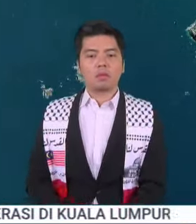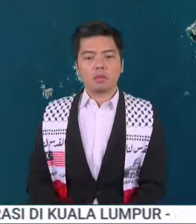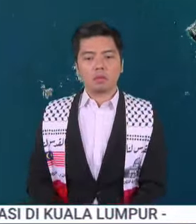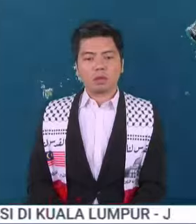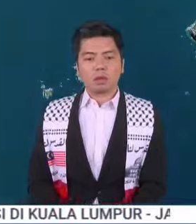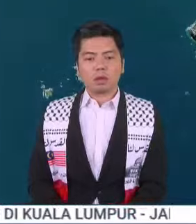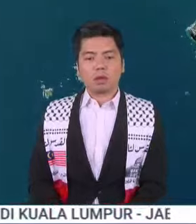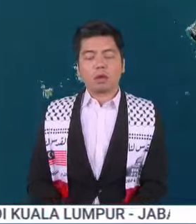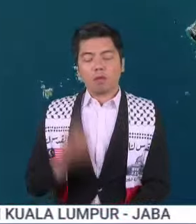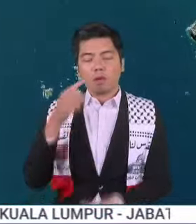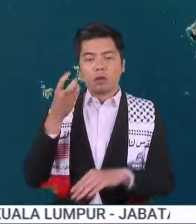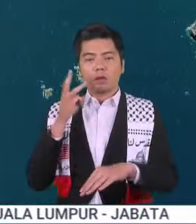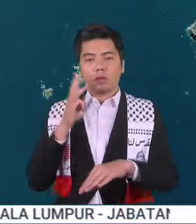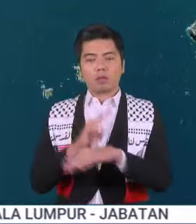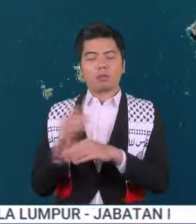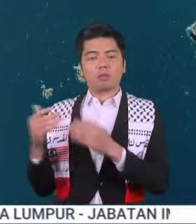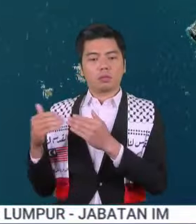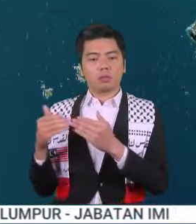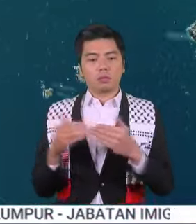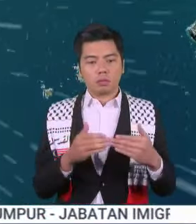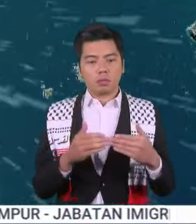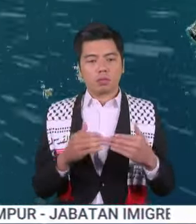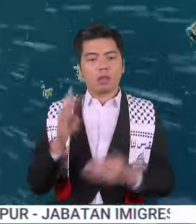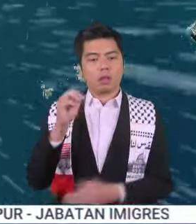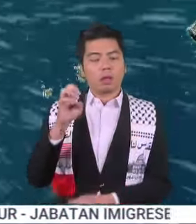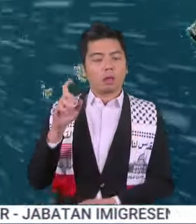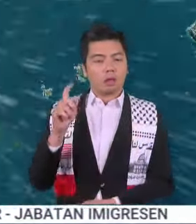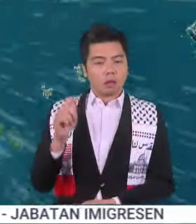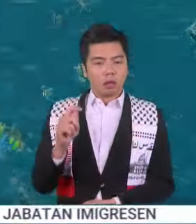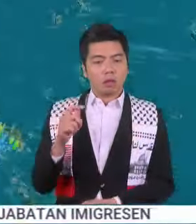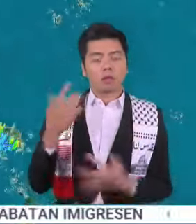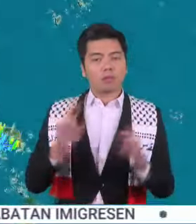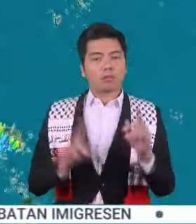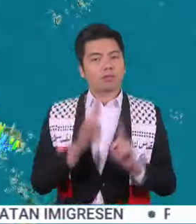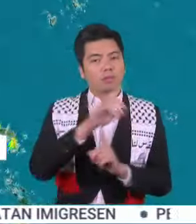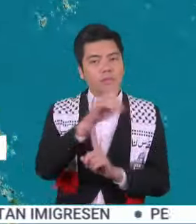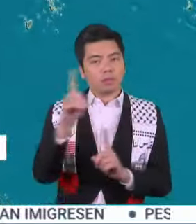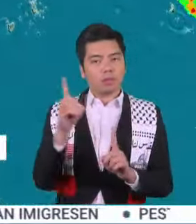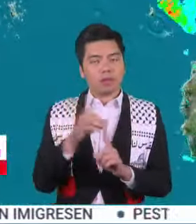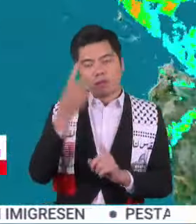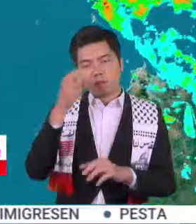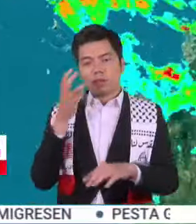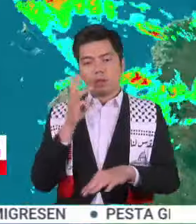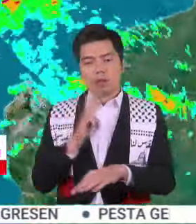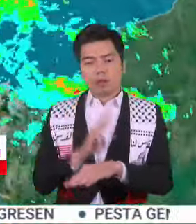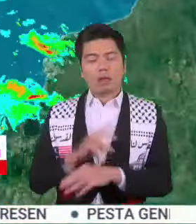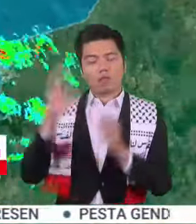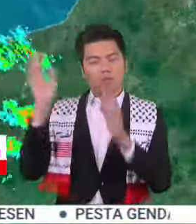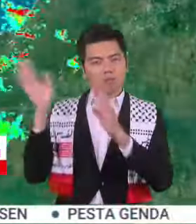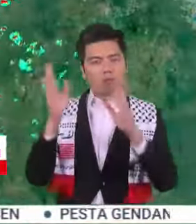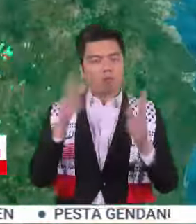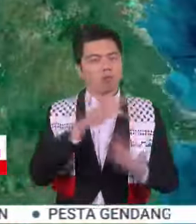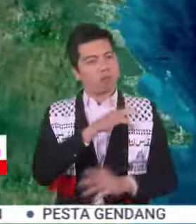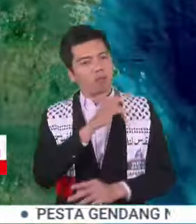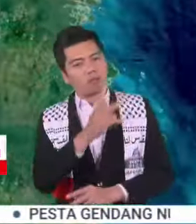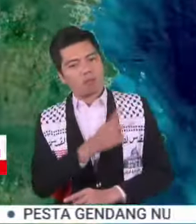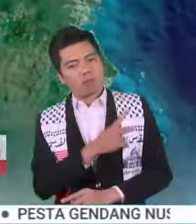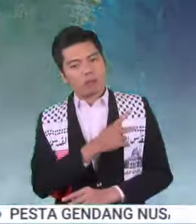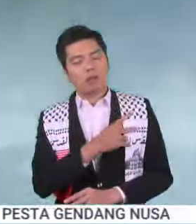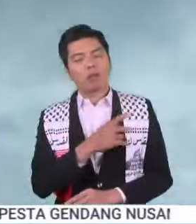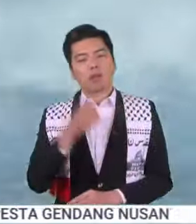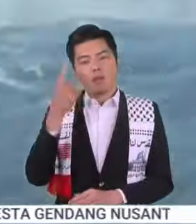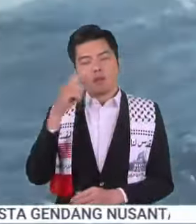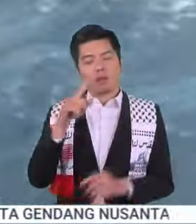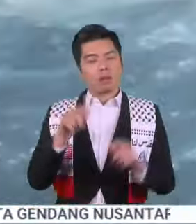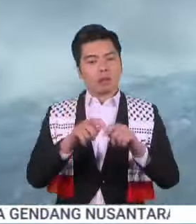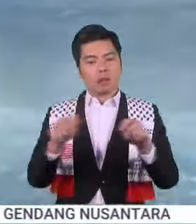itu amaran hujan berterusan, Met Malaysia juga pun juga telah mengemaskini amaran angin kencang serta bergelora kategori pertama